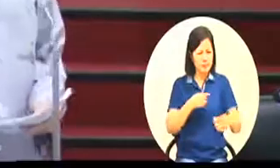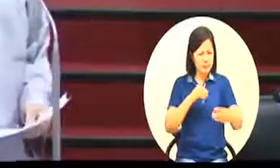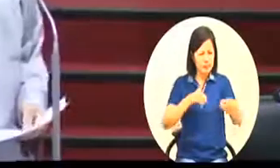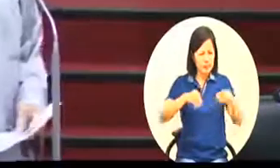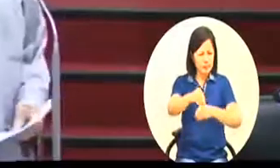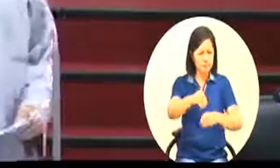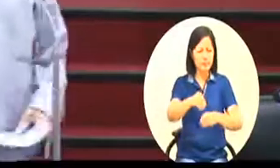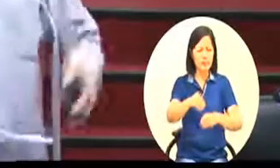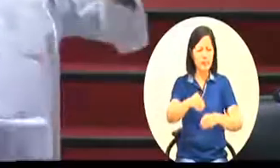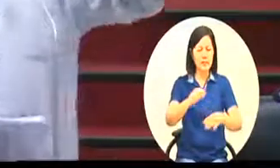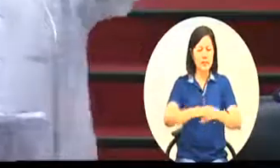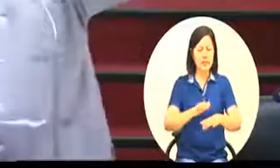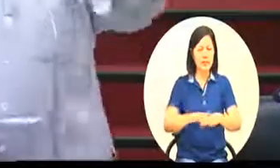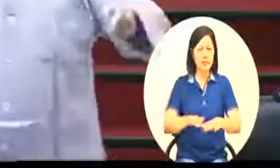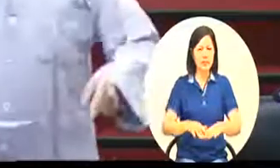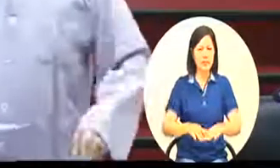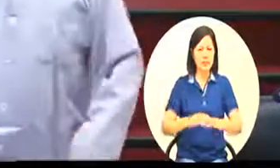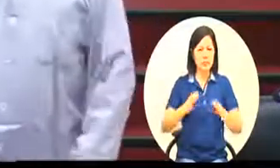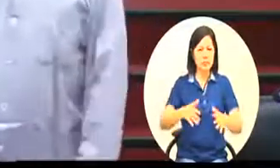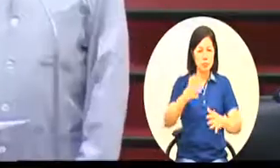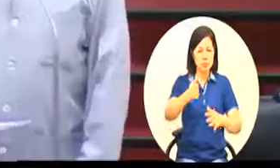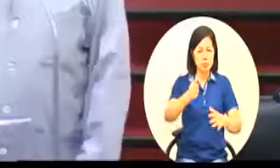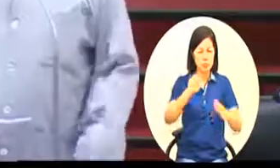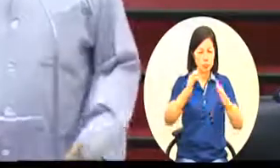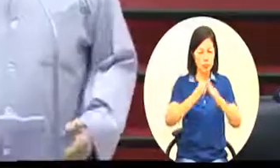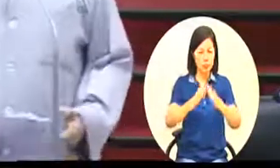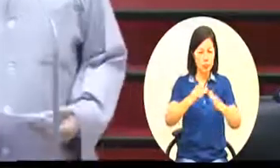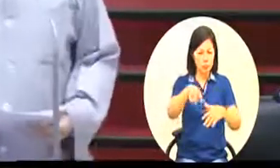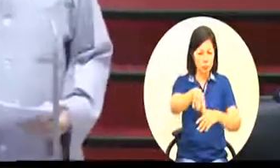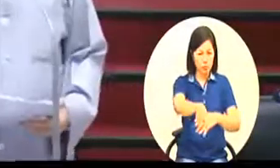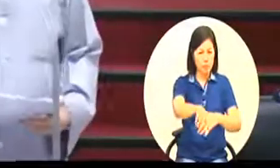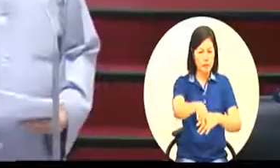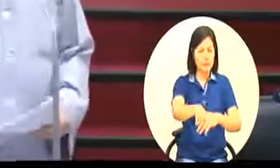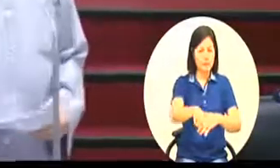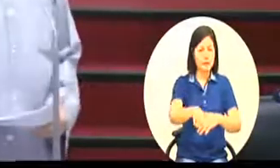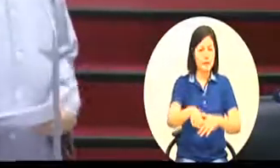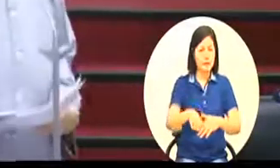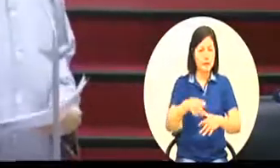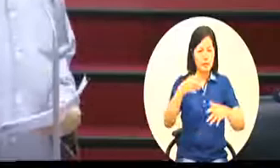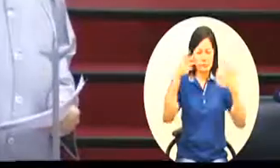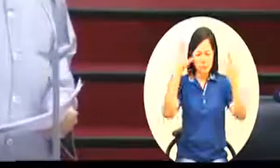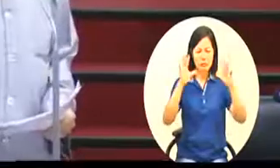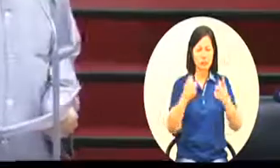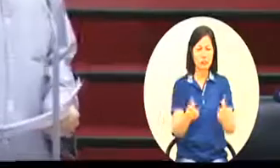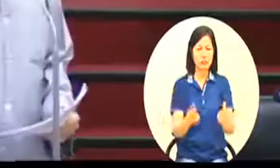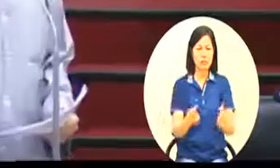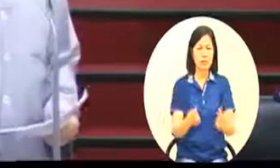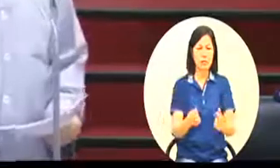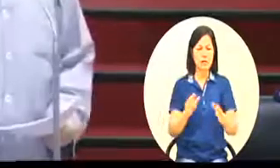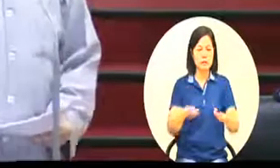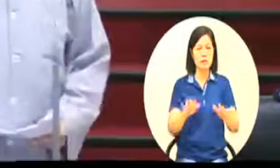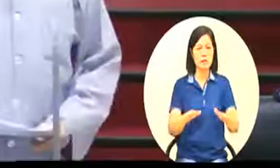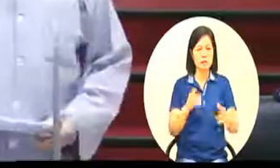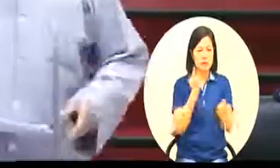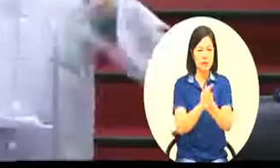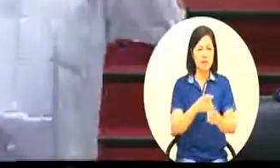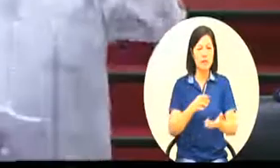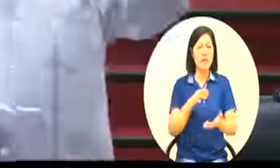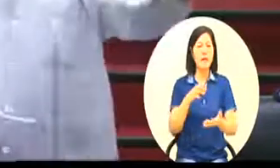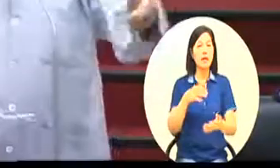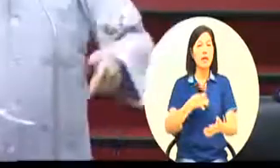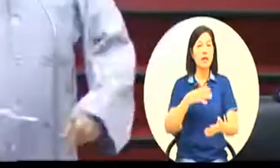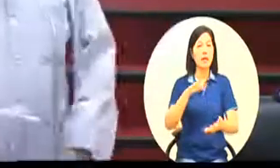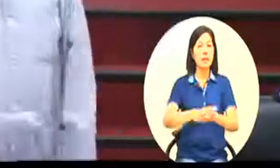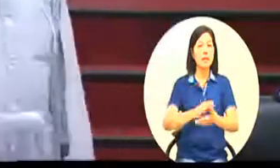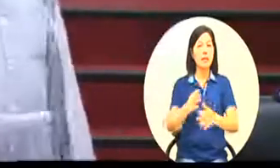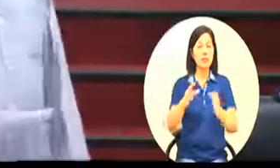啊！总统府的发言人会使讲安尼子，讲目前是对阿扁总统的健康身